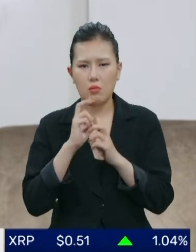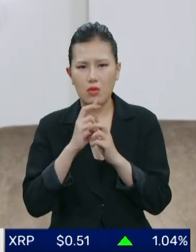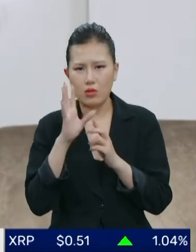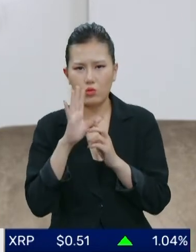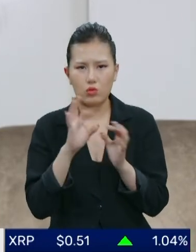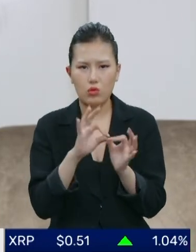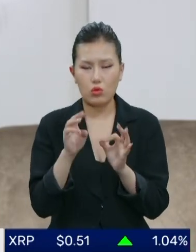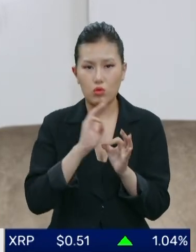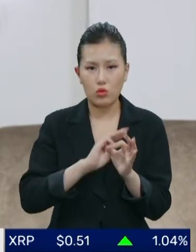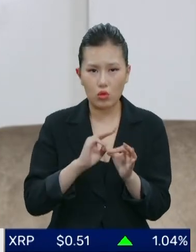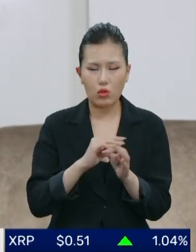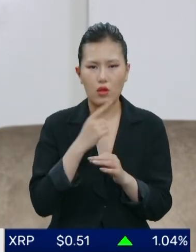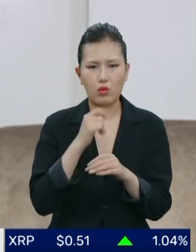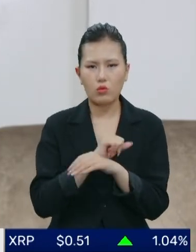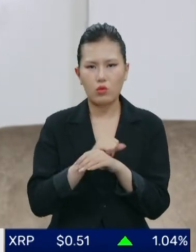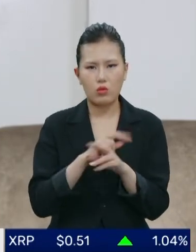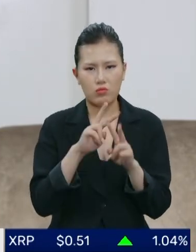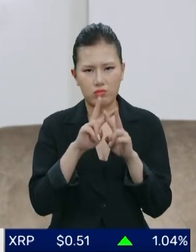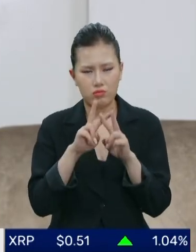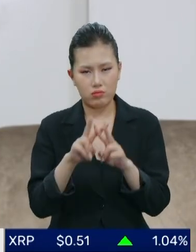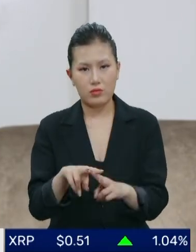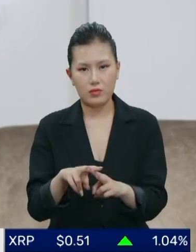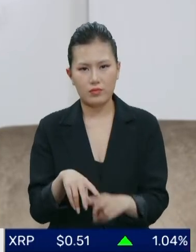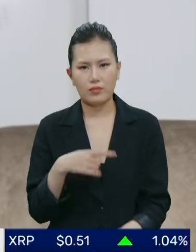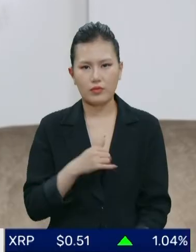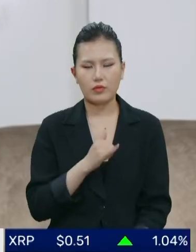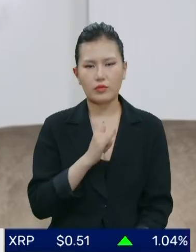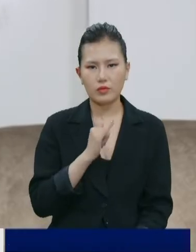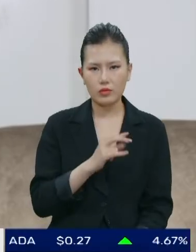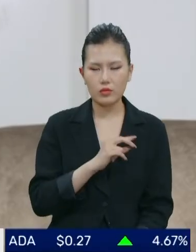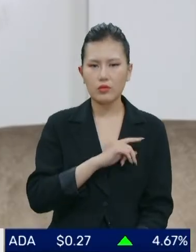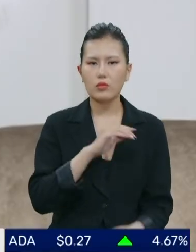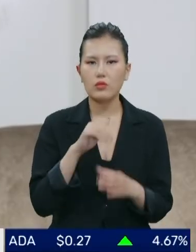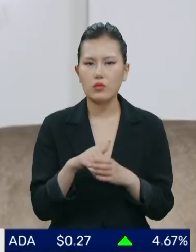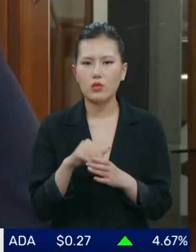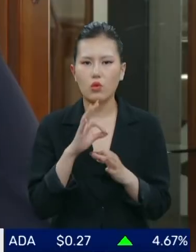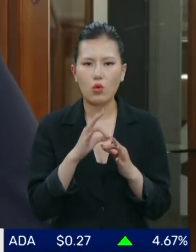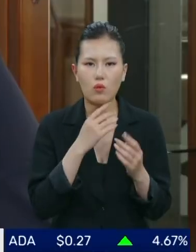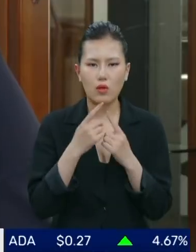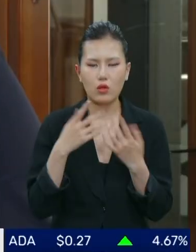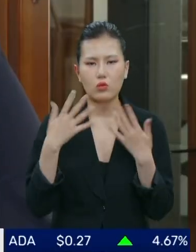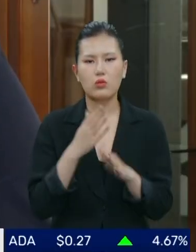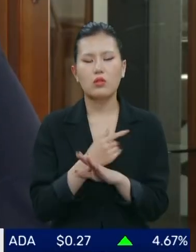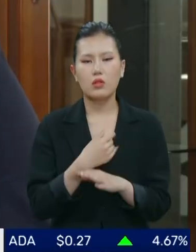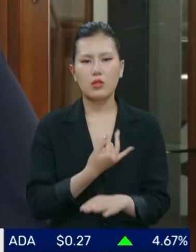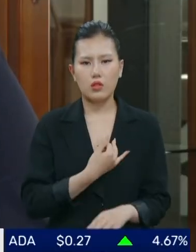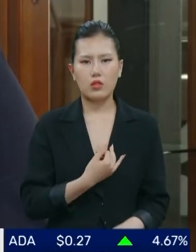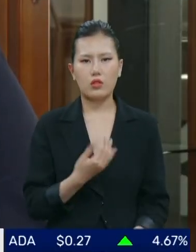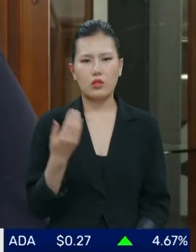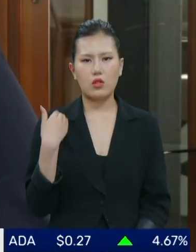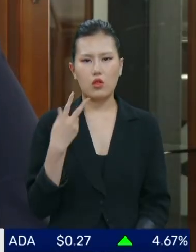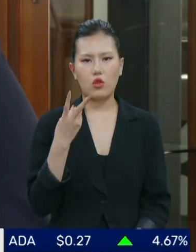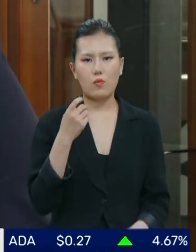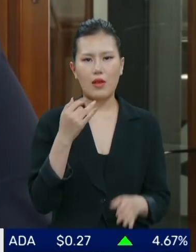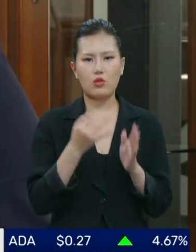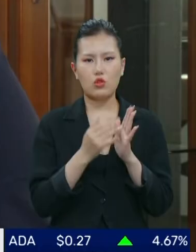үл явагддаг. Энэ процесс нь бол Улаанбаатар яриа хэлцээ тодорхой хувь нэмээ оруулсан байхаа гэж байна. 2017 оноос эхлээд